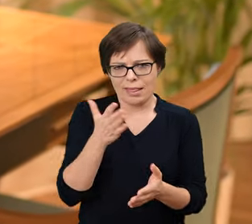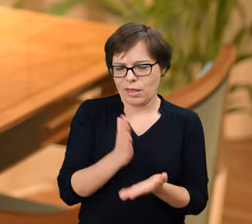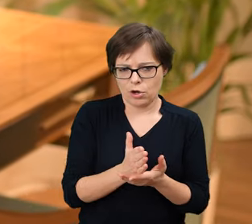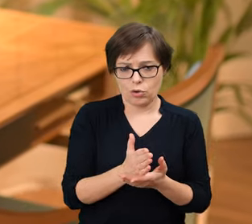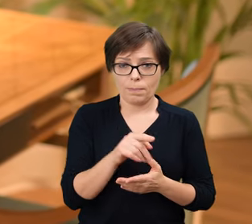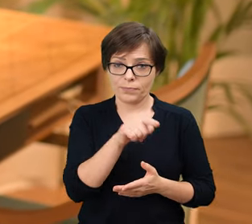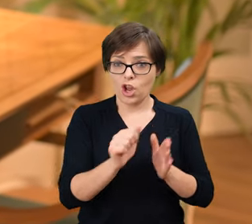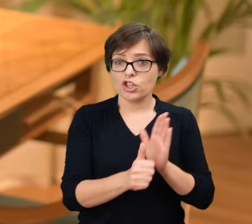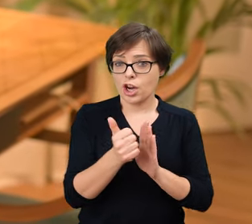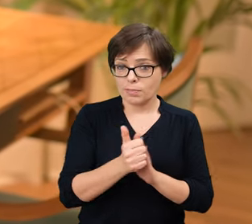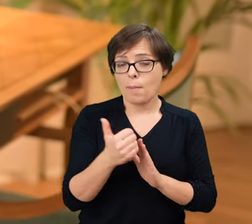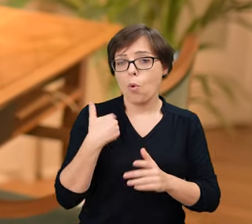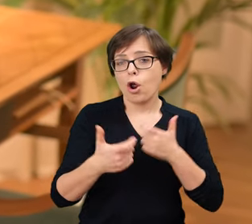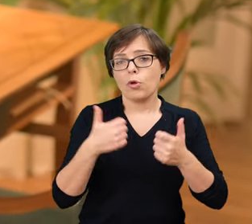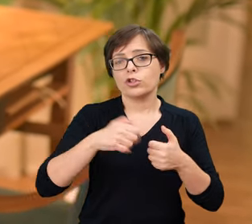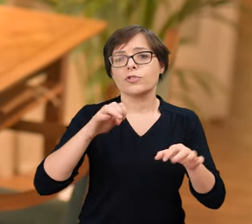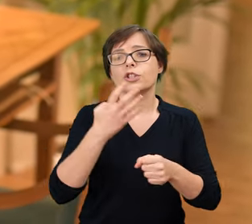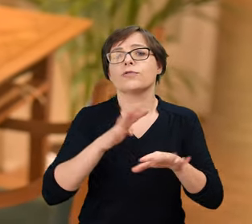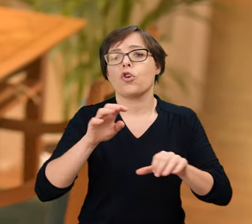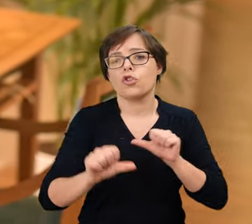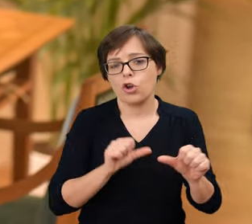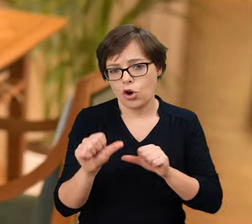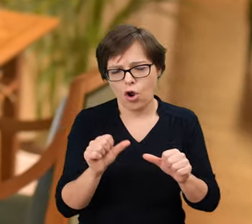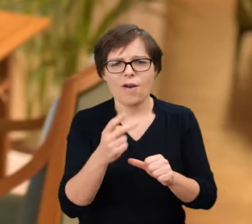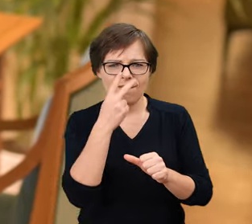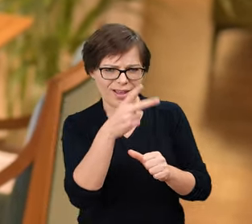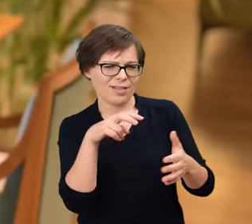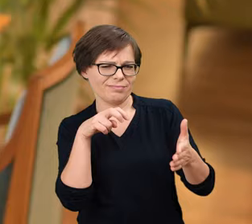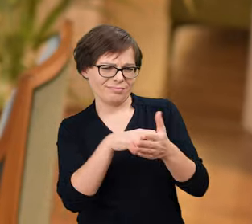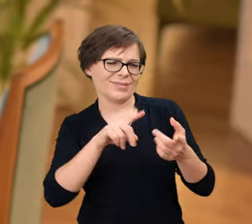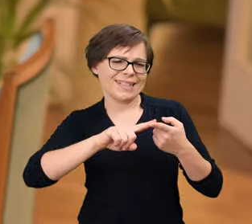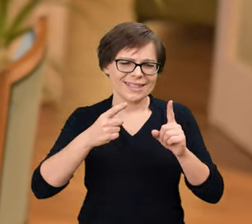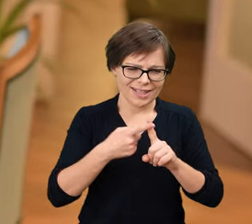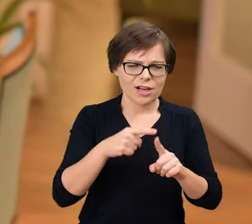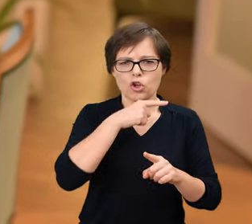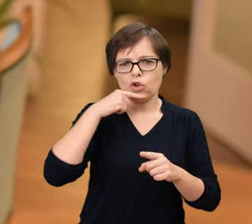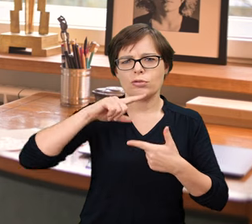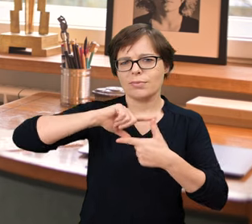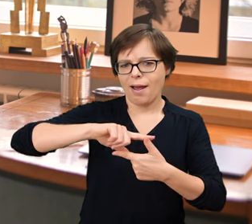jak powiedziałem, pochodzi z 49, ma cechy socrealizmu, ale to